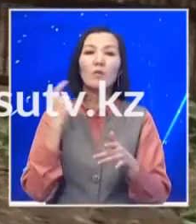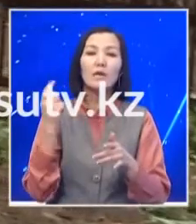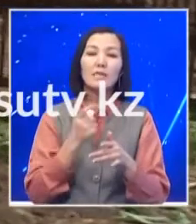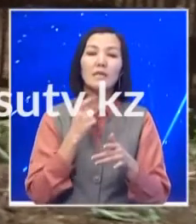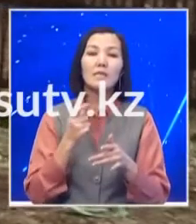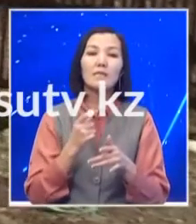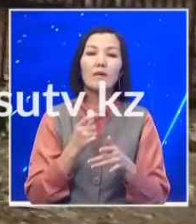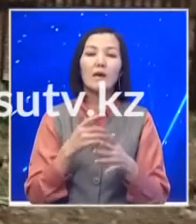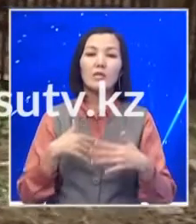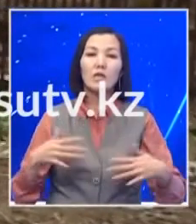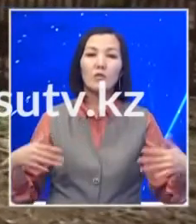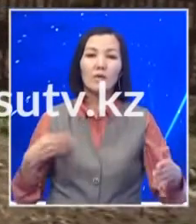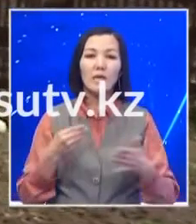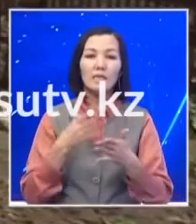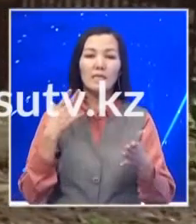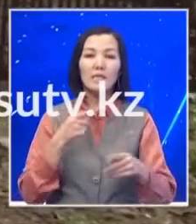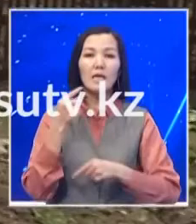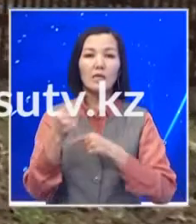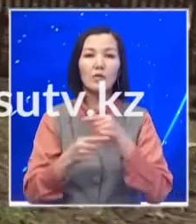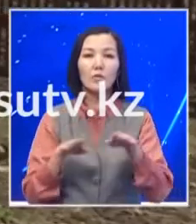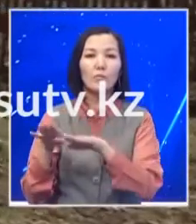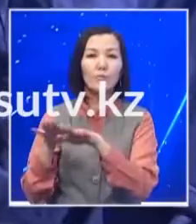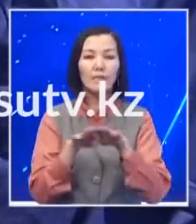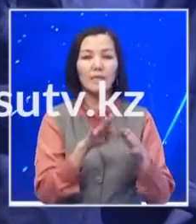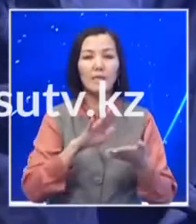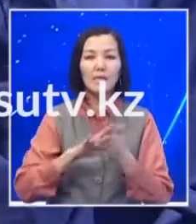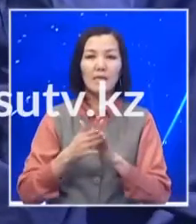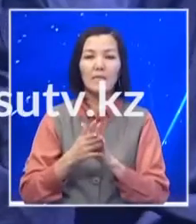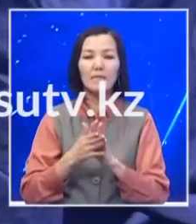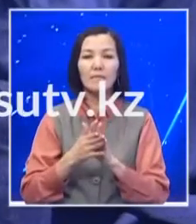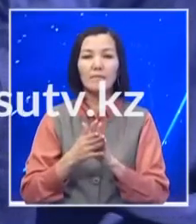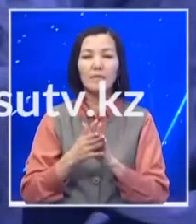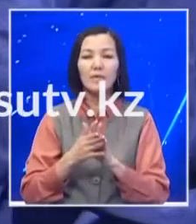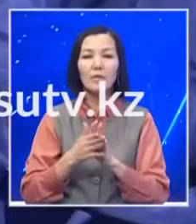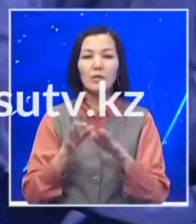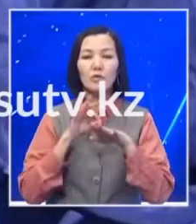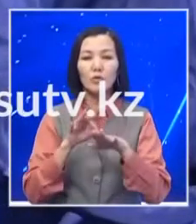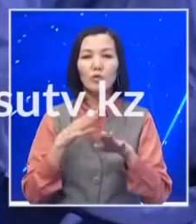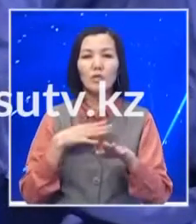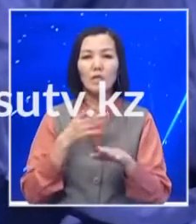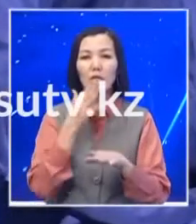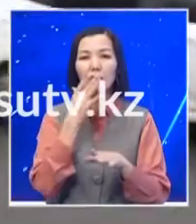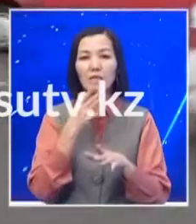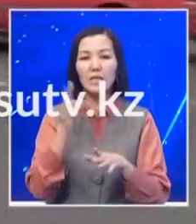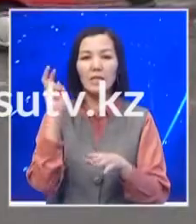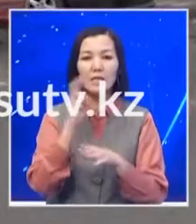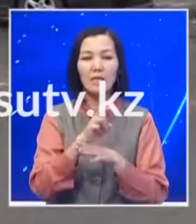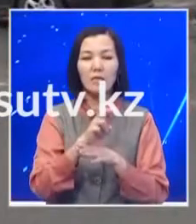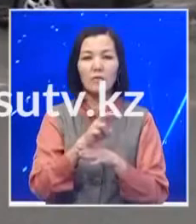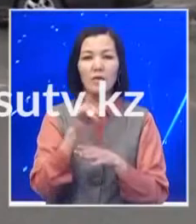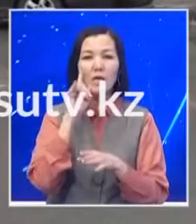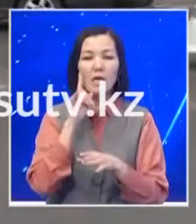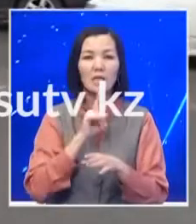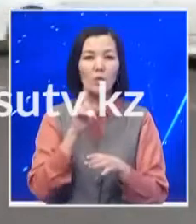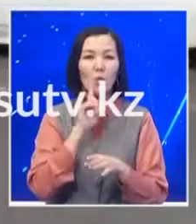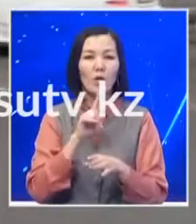саласында жануарларды асылдандыру үшін біріздендіруге қатысты келісім ратификацияланды. Сондай-ақ шетелден көшіп келушілер мен елде уақытша